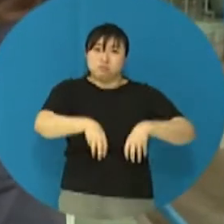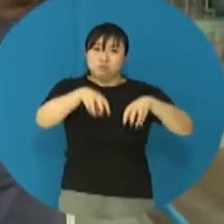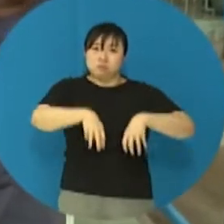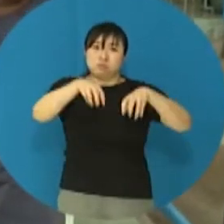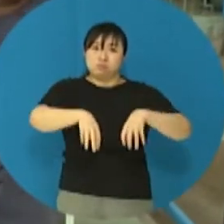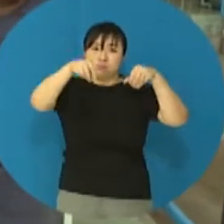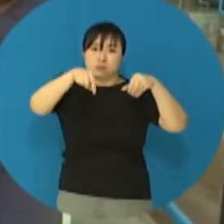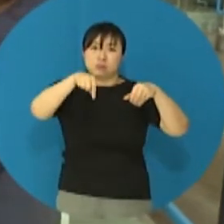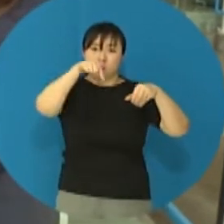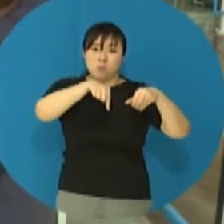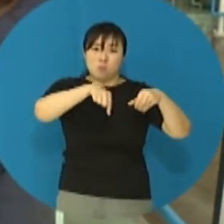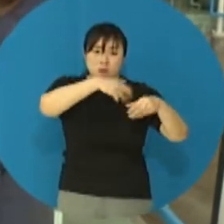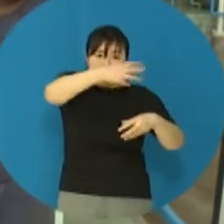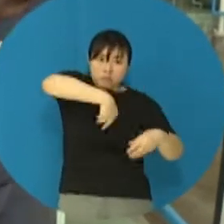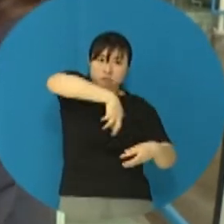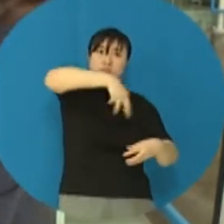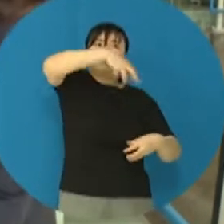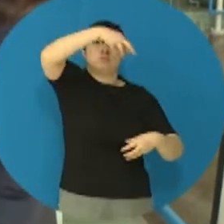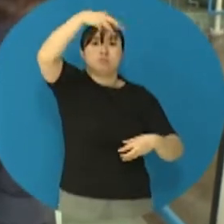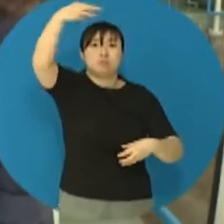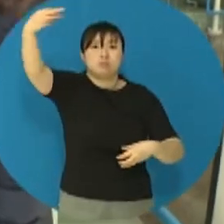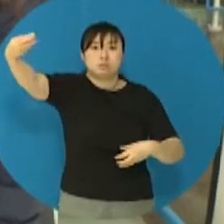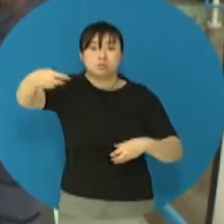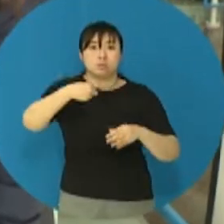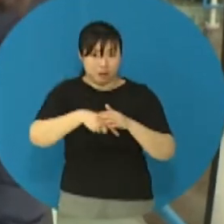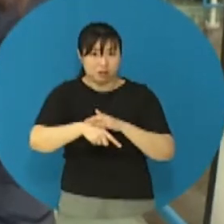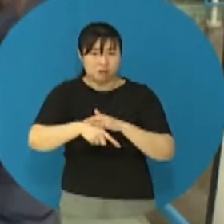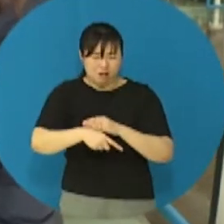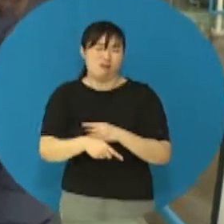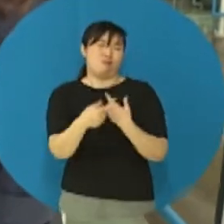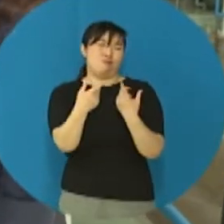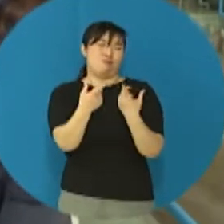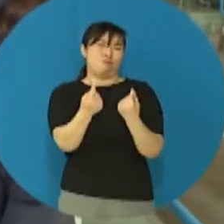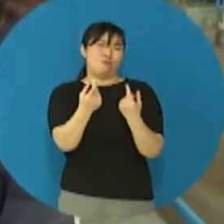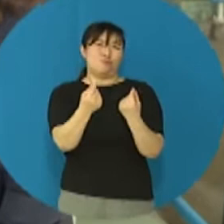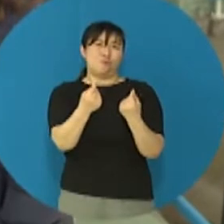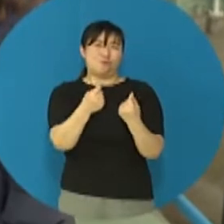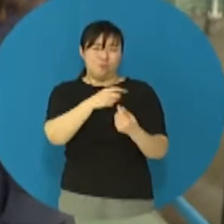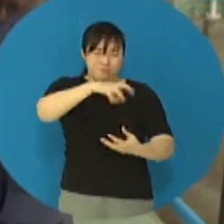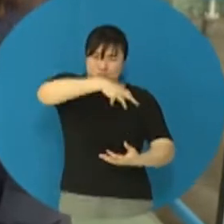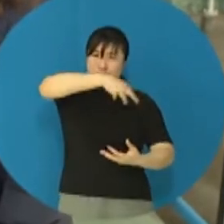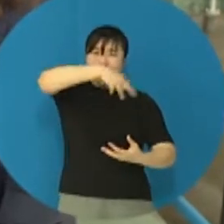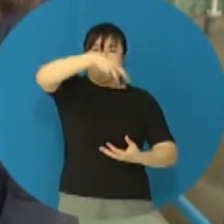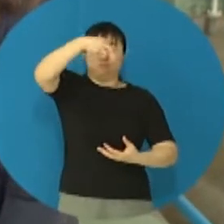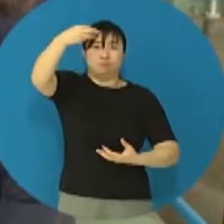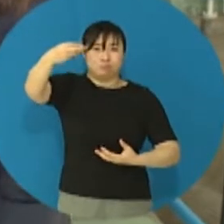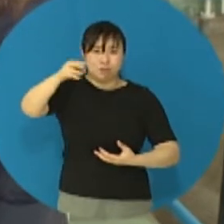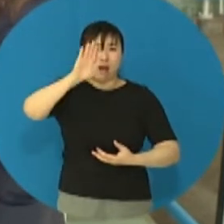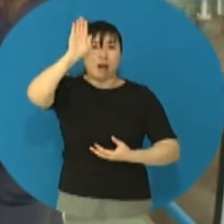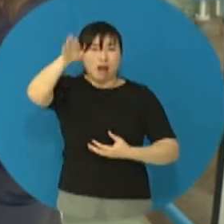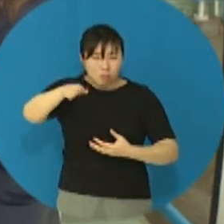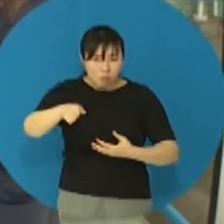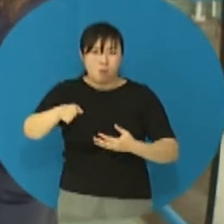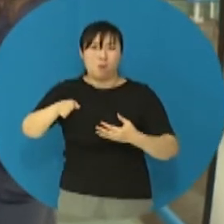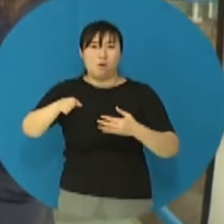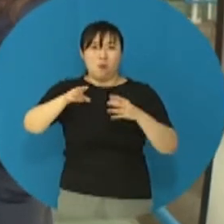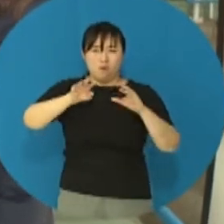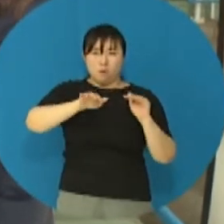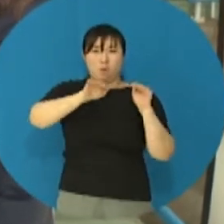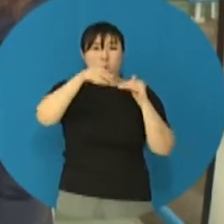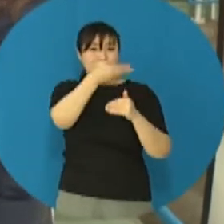ここに入って、 ここで跳ね車まで遠心力でですね、圧力をつけて高いところ